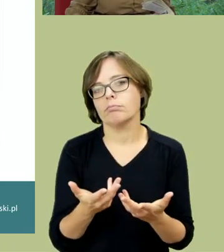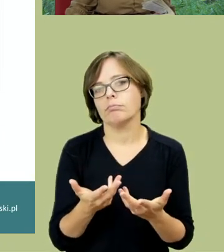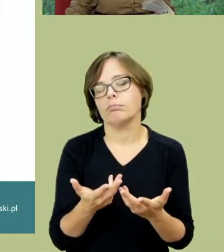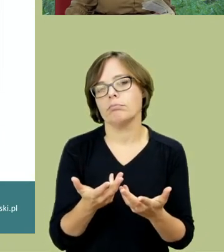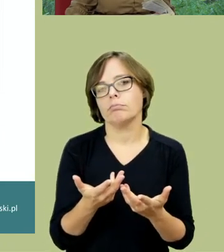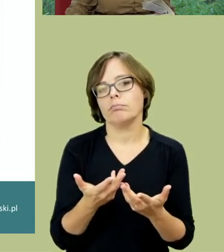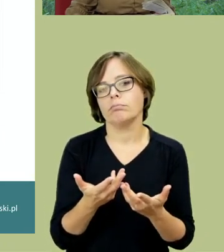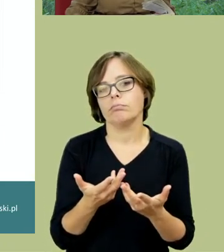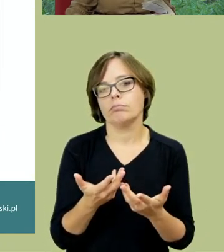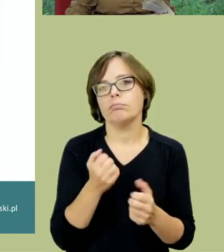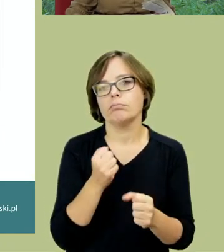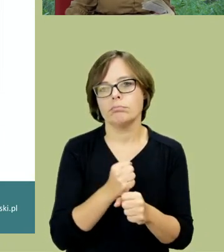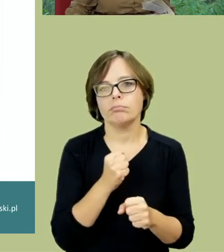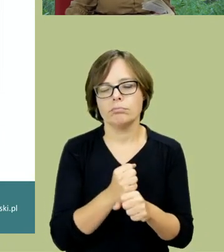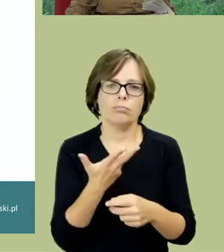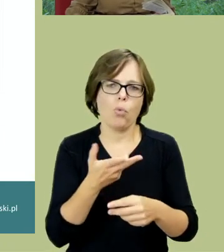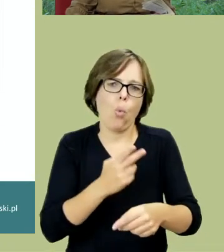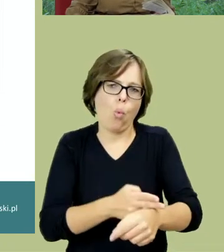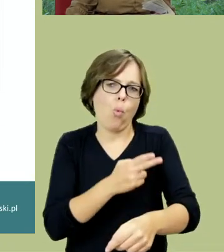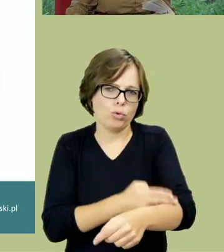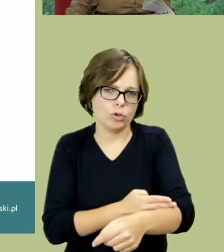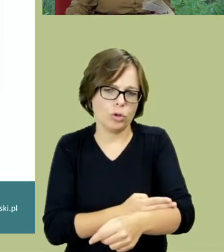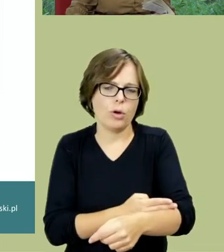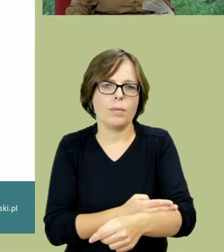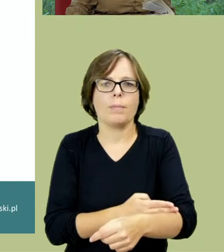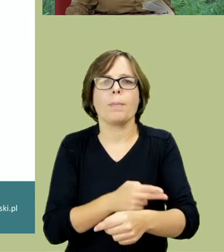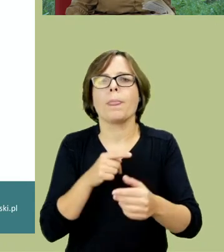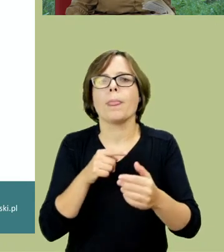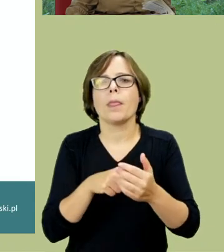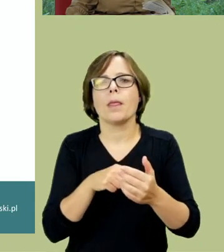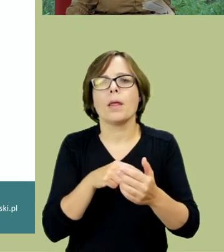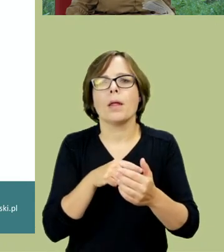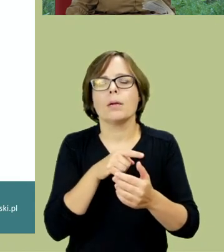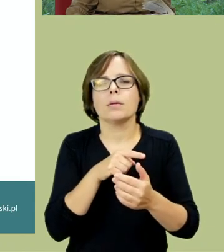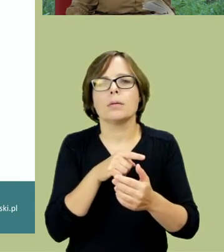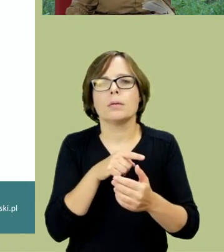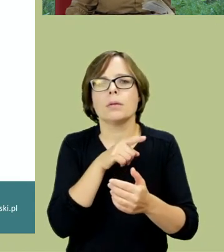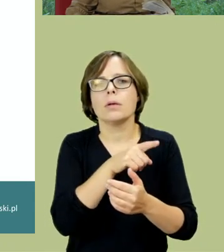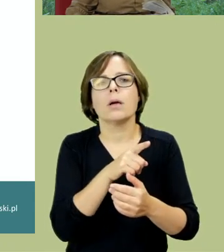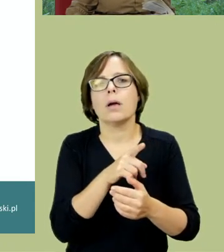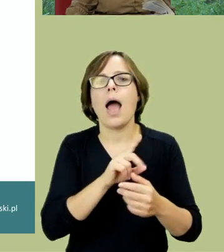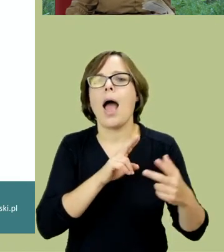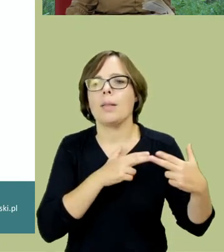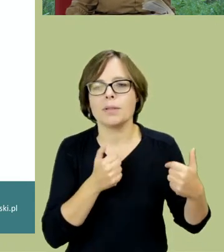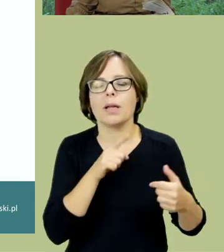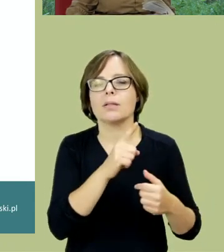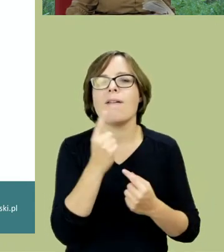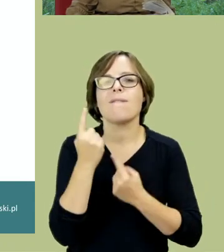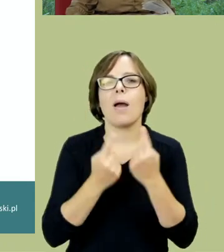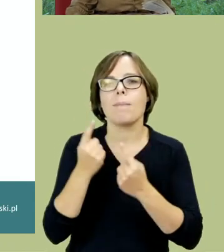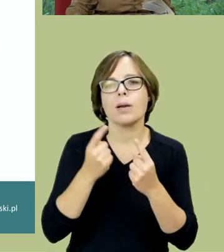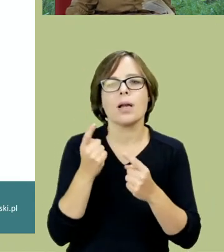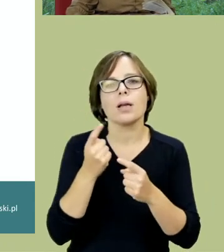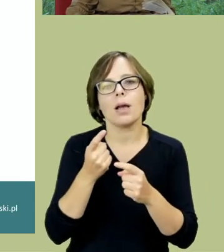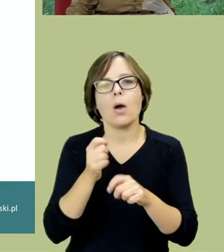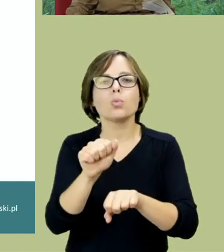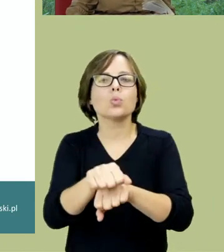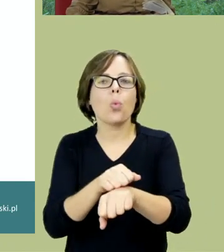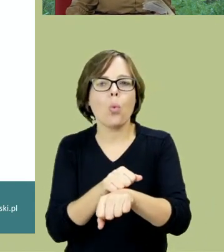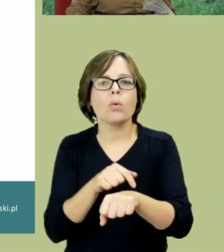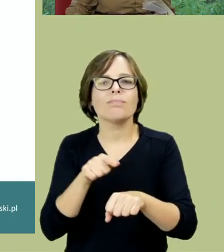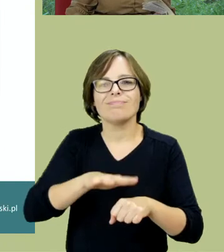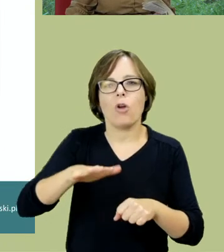w administracji, właściwie w fabryce wyrobów skórzanych na Woli i już